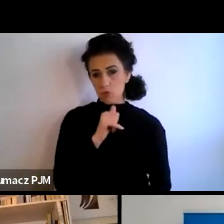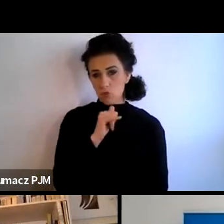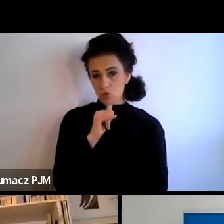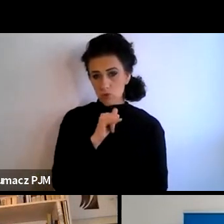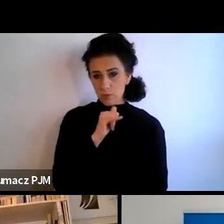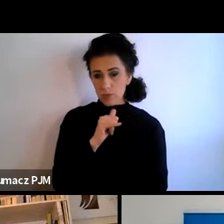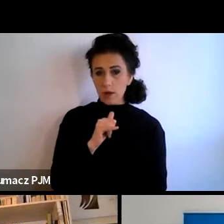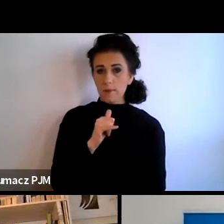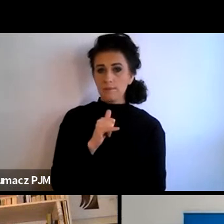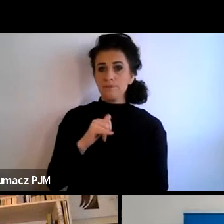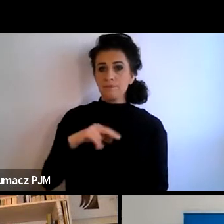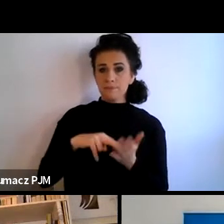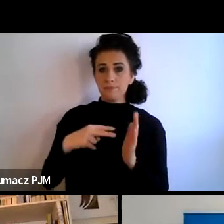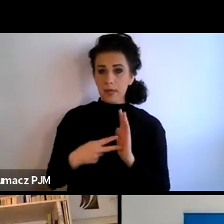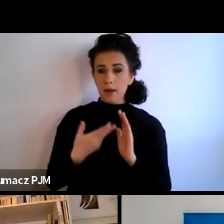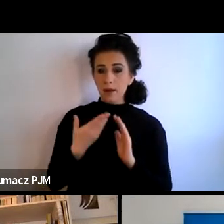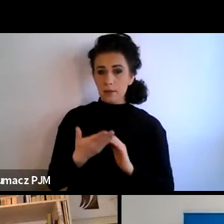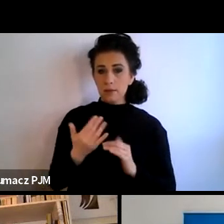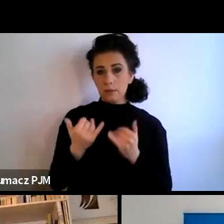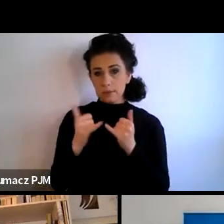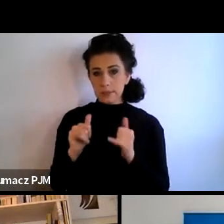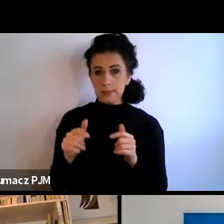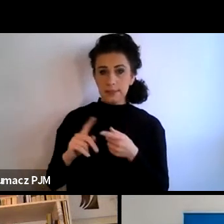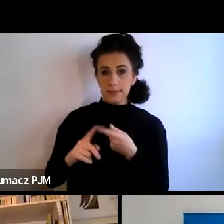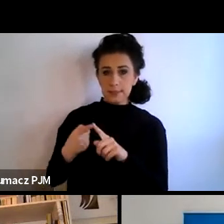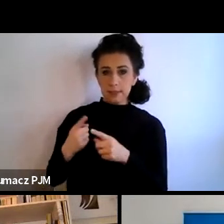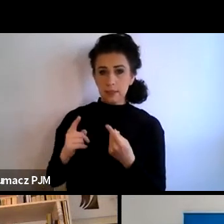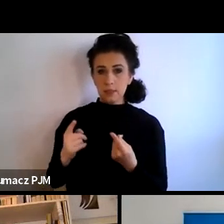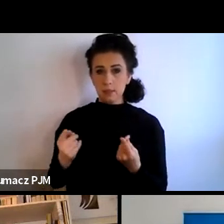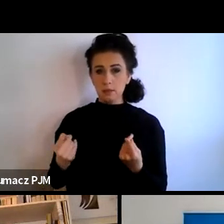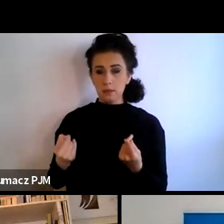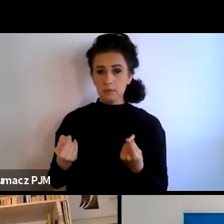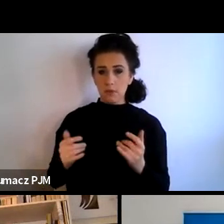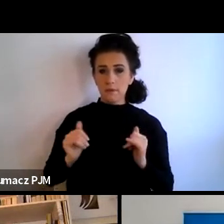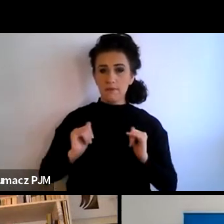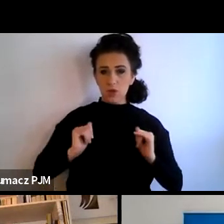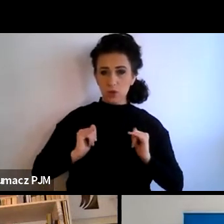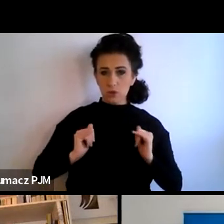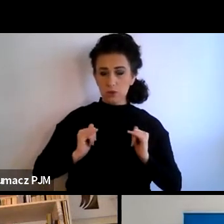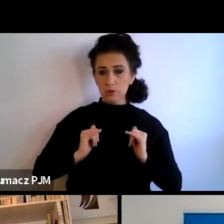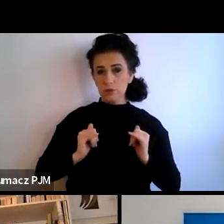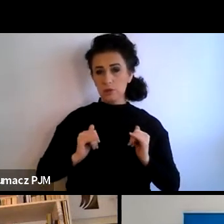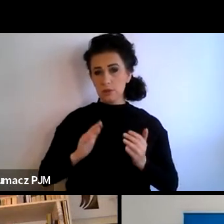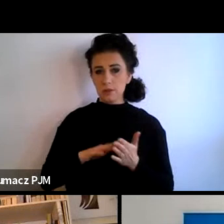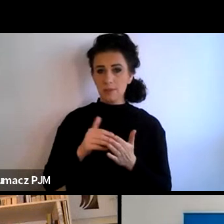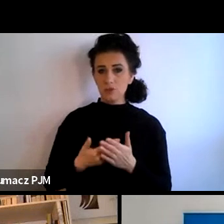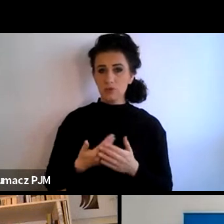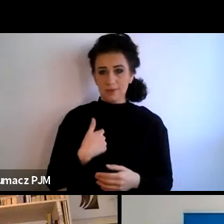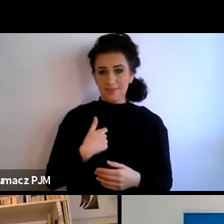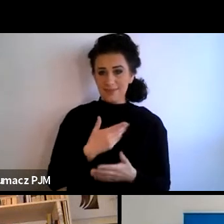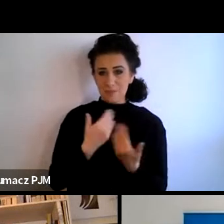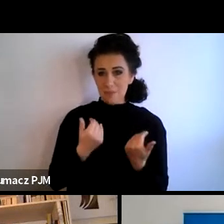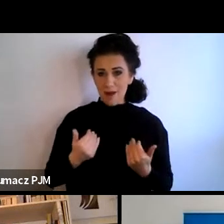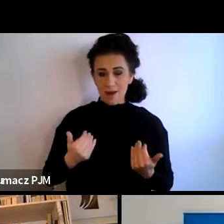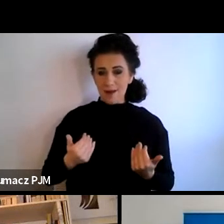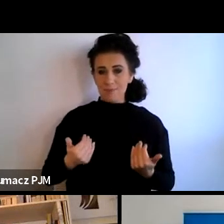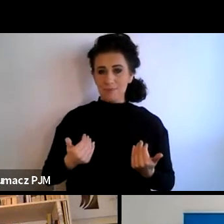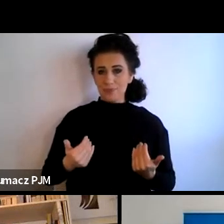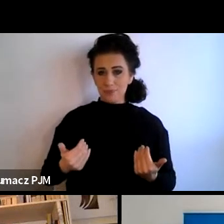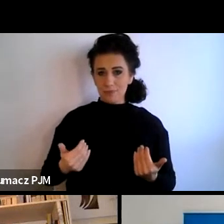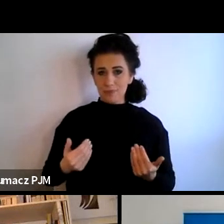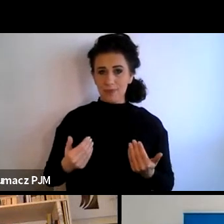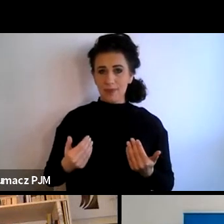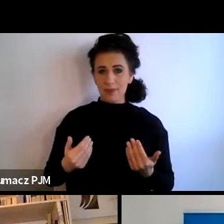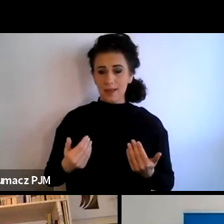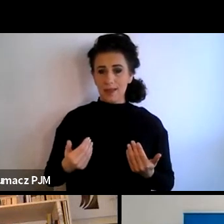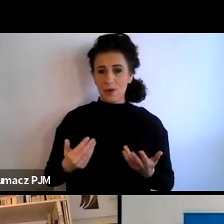zupełnie inny sposób, pewnie łatwiejszy przedstawienie, a też wcale nie jest takie łatwe, bo pisanie